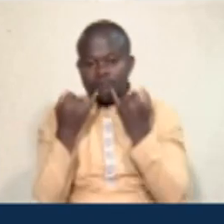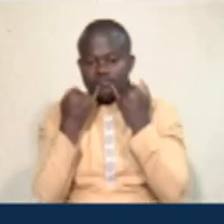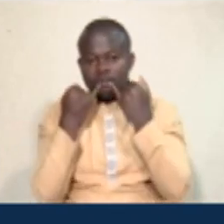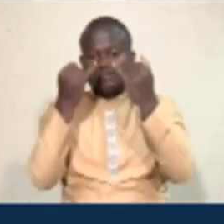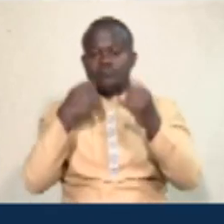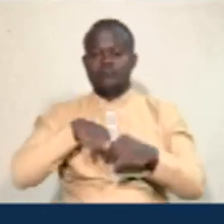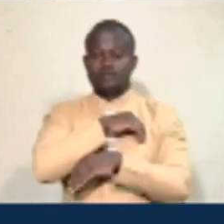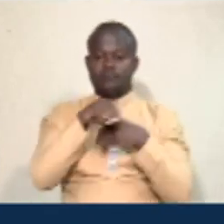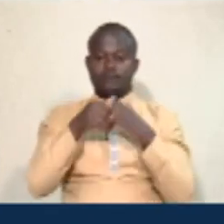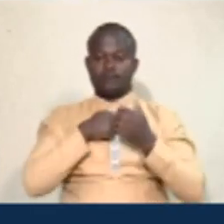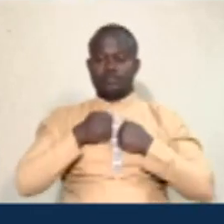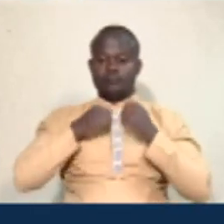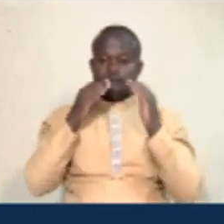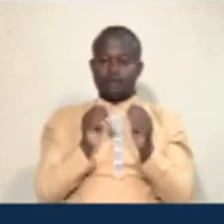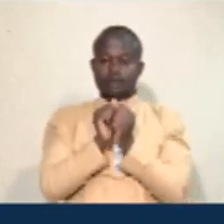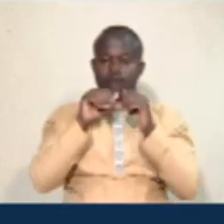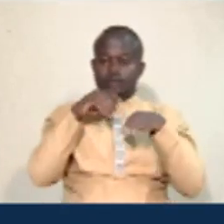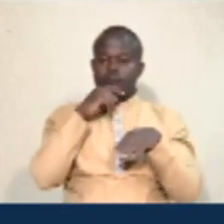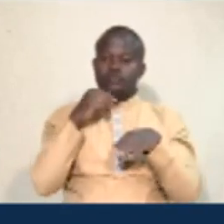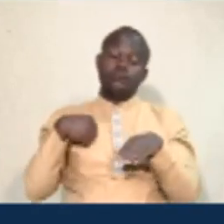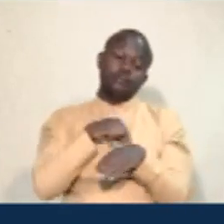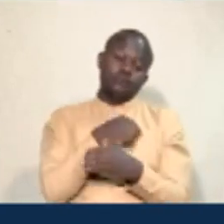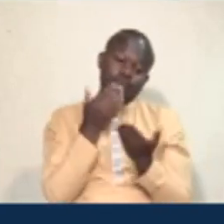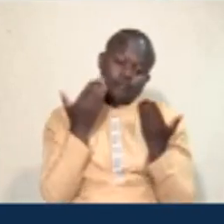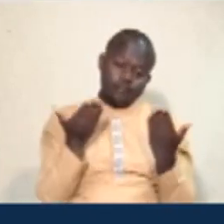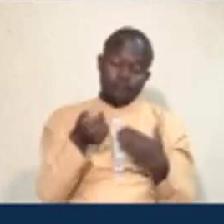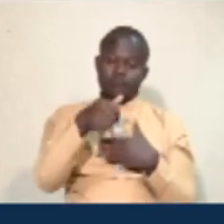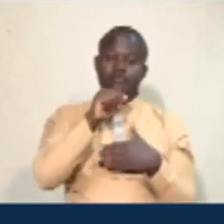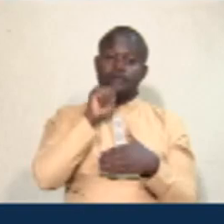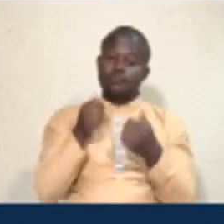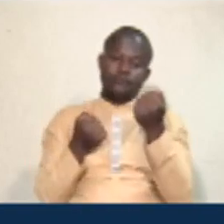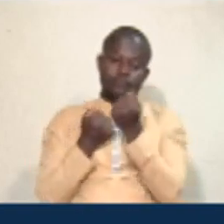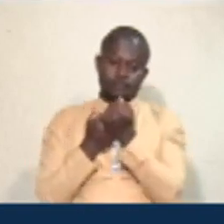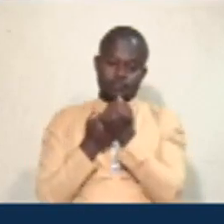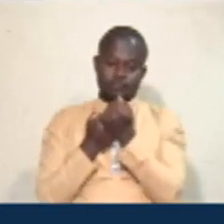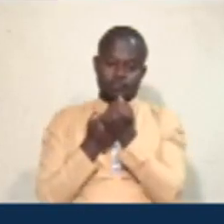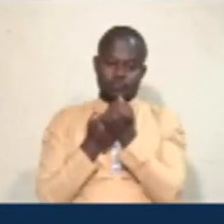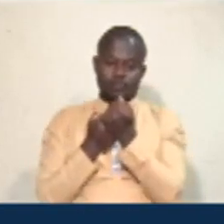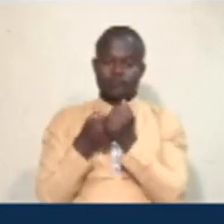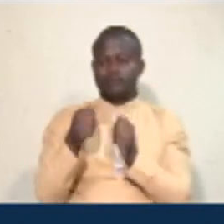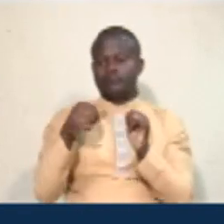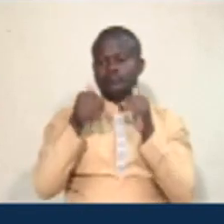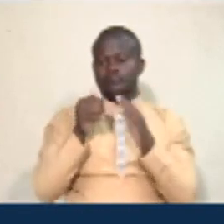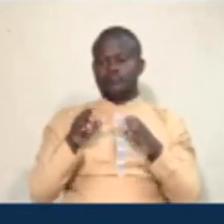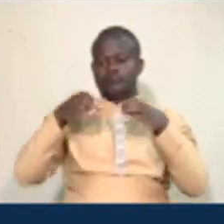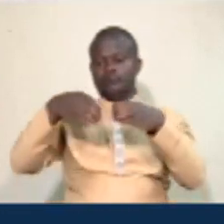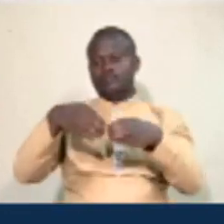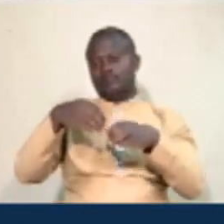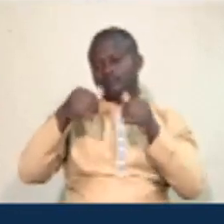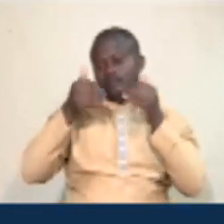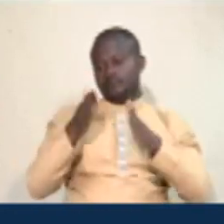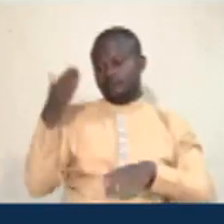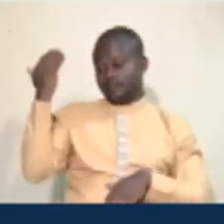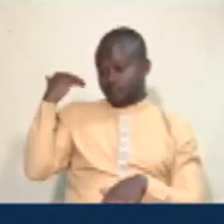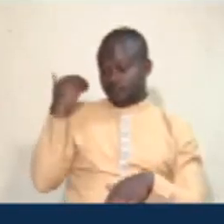tubabwire twebwe abanyarwanda n'abakongomani ko ibyo tutabishyigikiye. Imikino y'amahoro yahuzaga amakipe y'abakanyujijeho mu karere